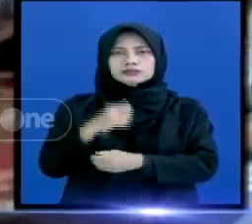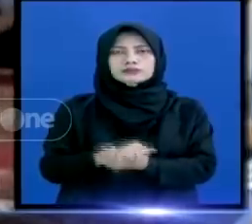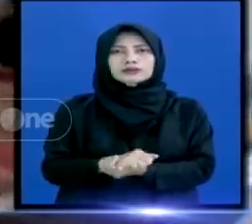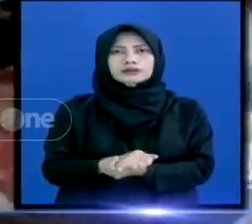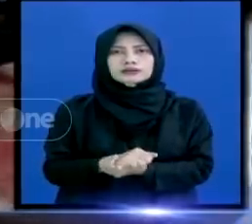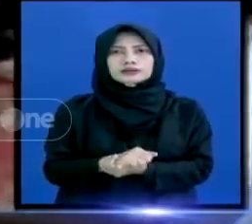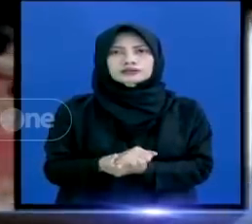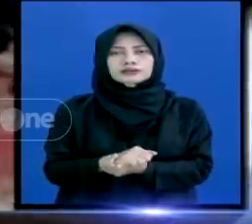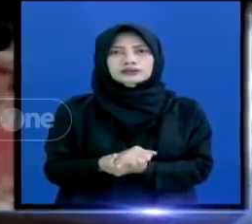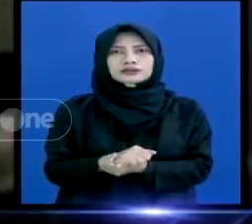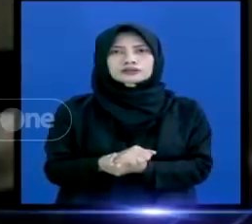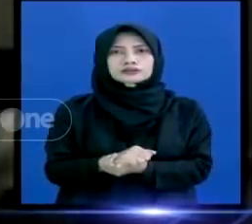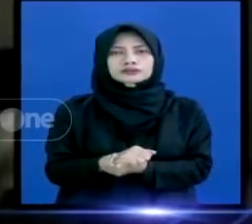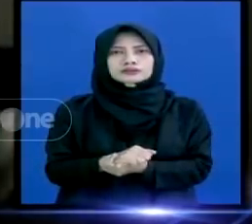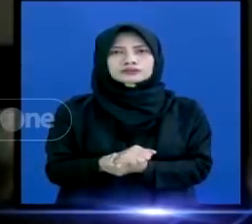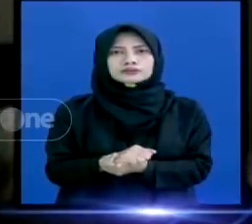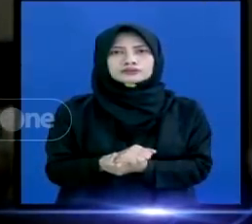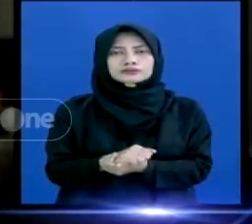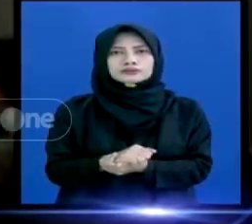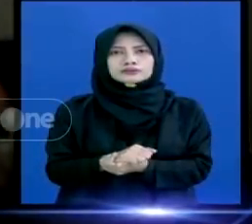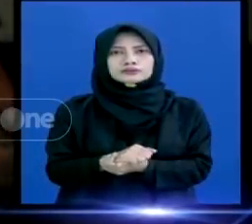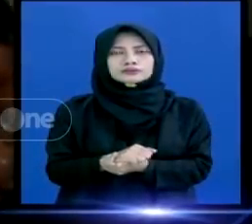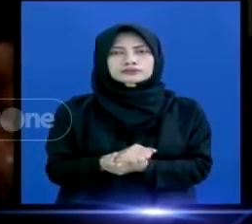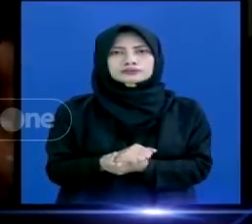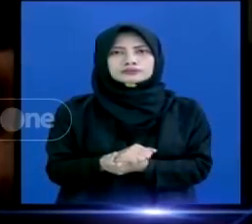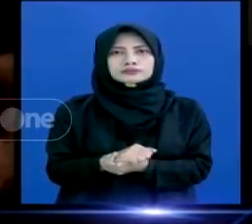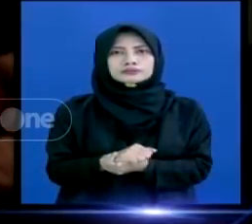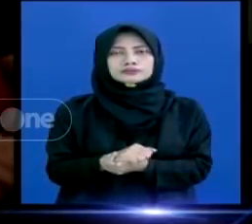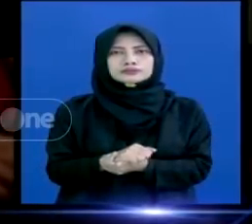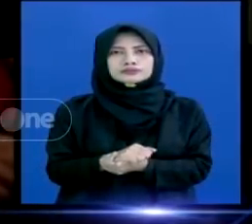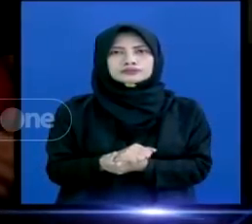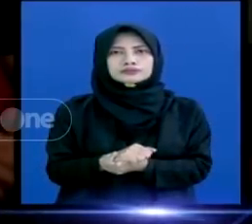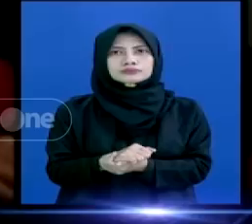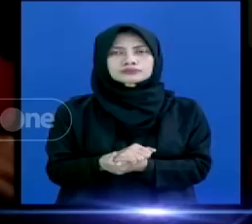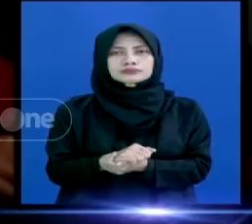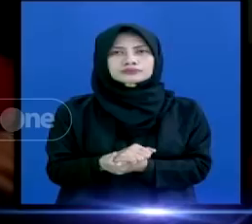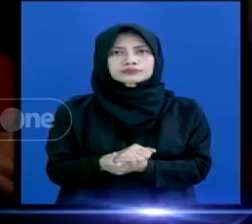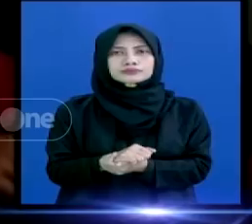masih ramai didatangi oleh kerabat dan rekan-rekan Afridza.